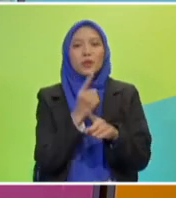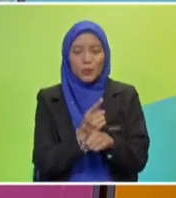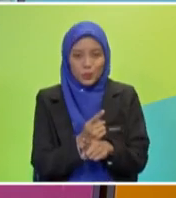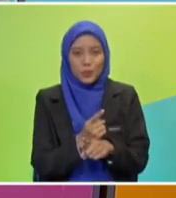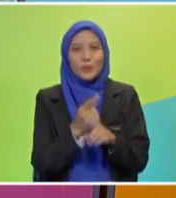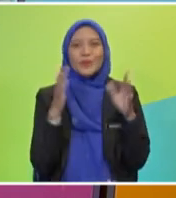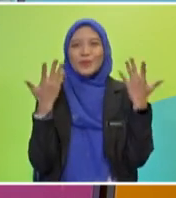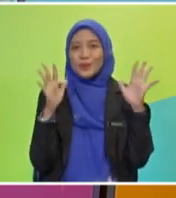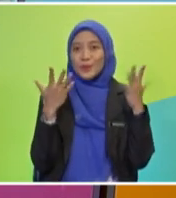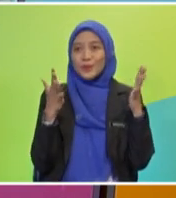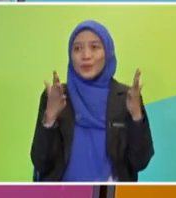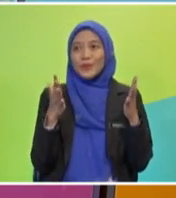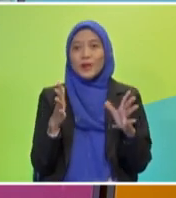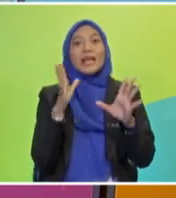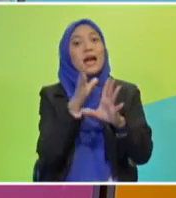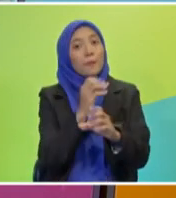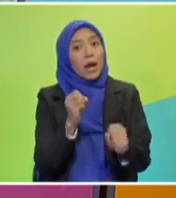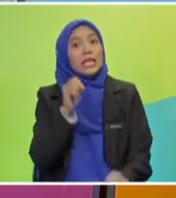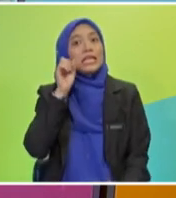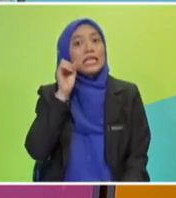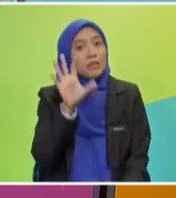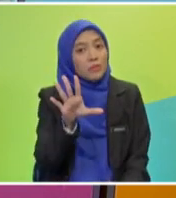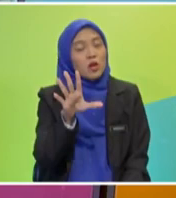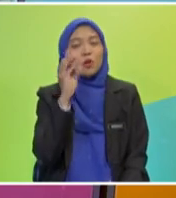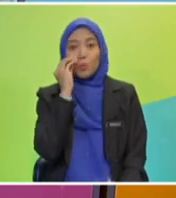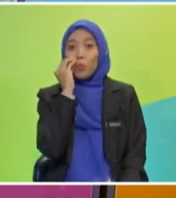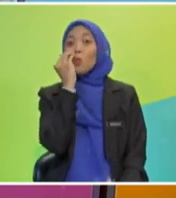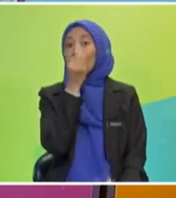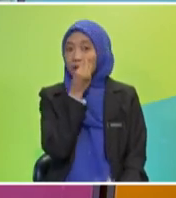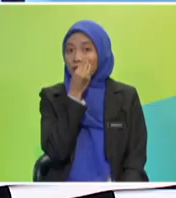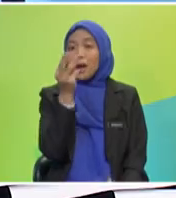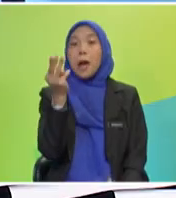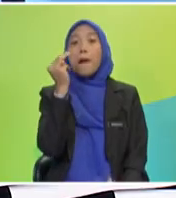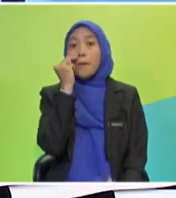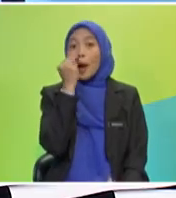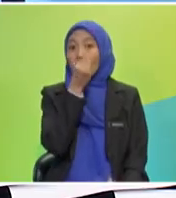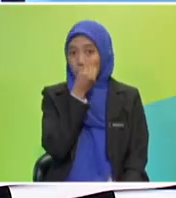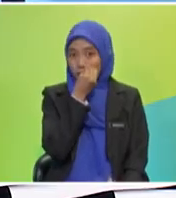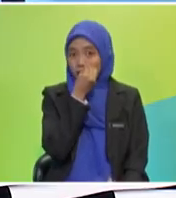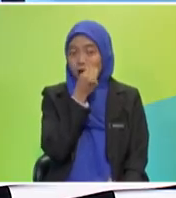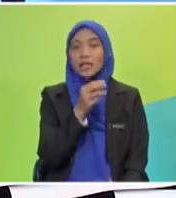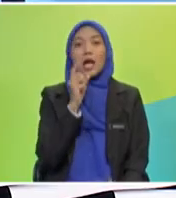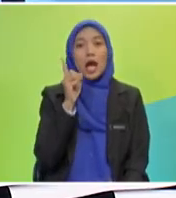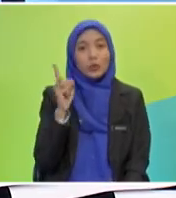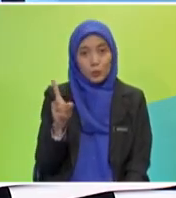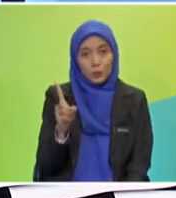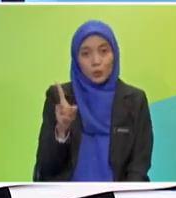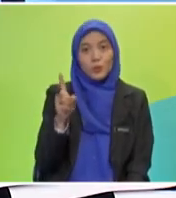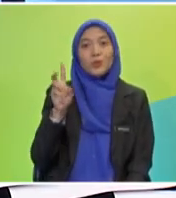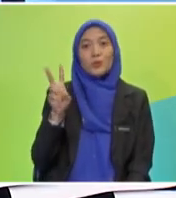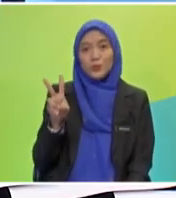merah cikgu. 5 kuntum, maaf. 5 kuntum mawar merah. Satu, dua,